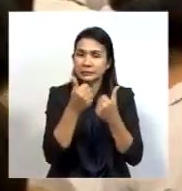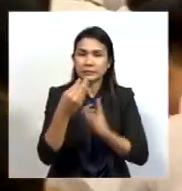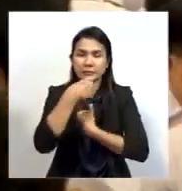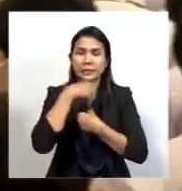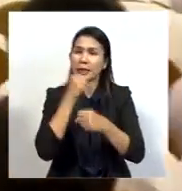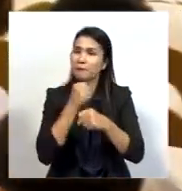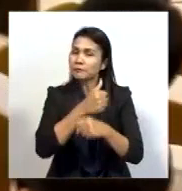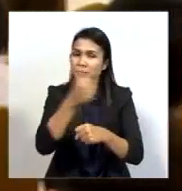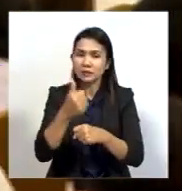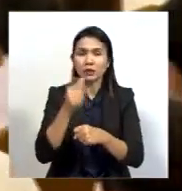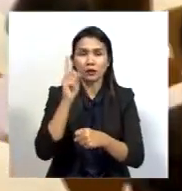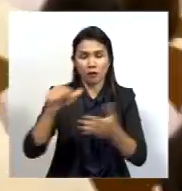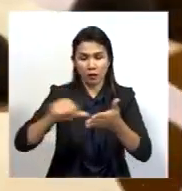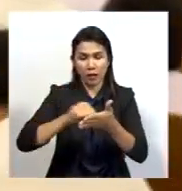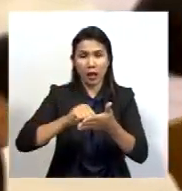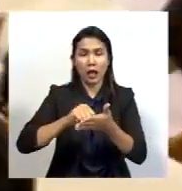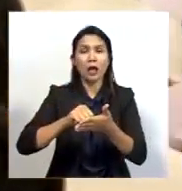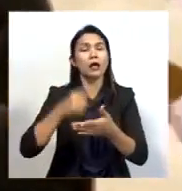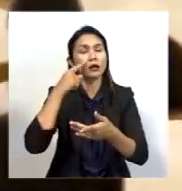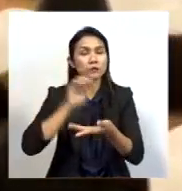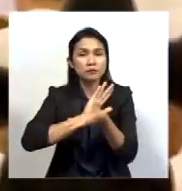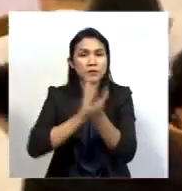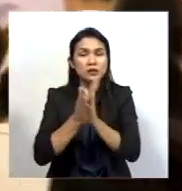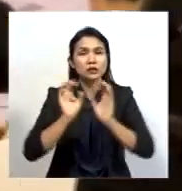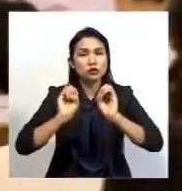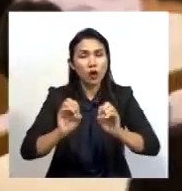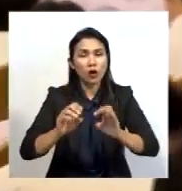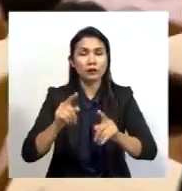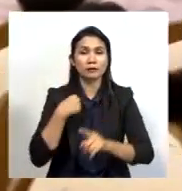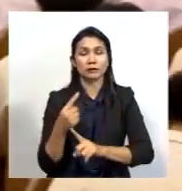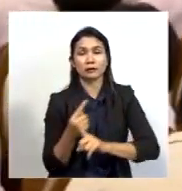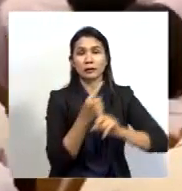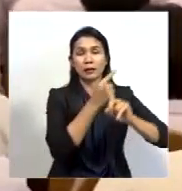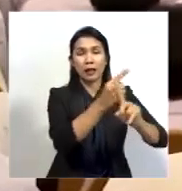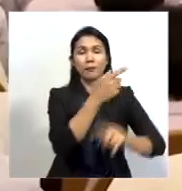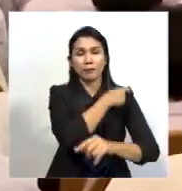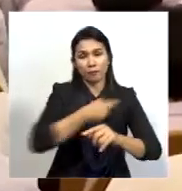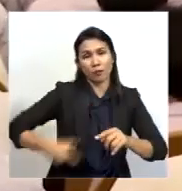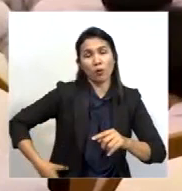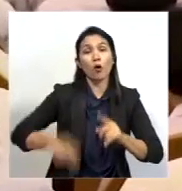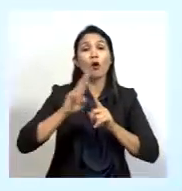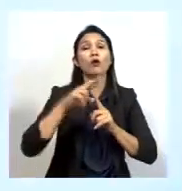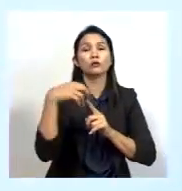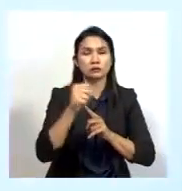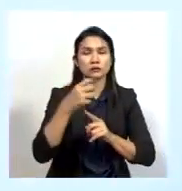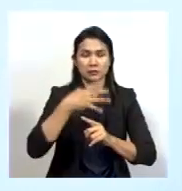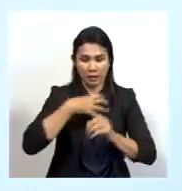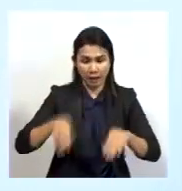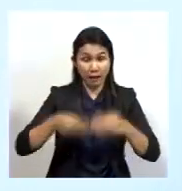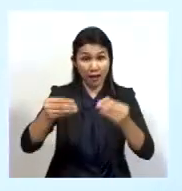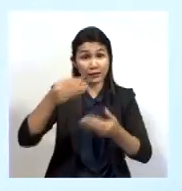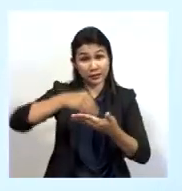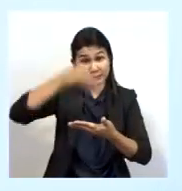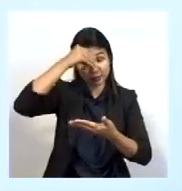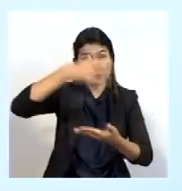ปฏิรูปการเรียนการสอนในการเรียนรู้จากชุมชนโดยพระบาทสมเด็จพระเจ้าอยู่หัวมีพระราชดำรัสต้องการให้นักศึกษ